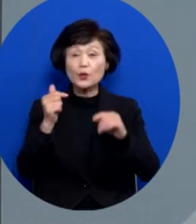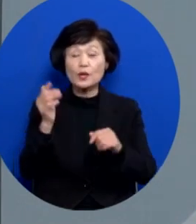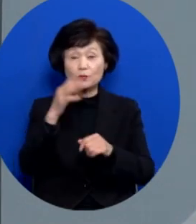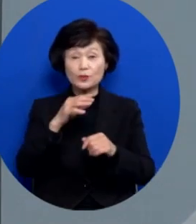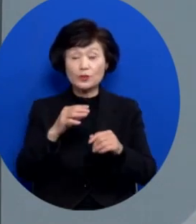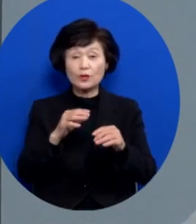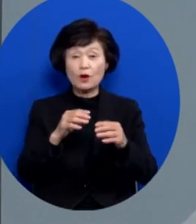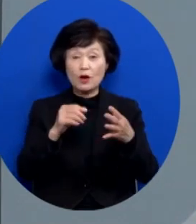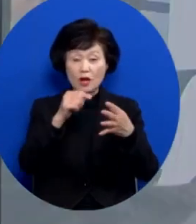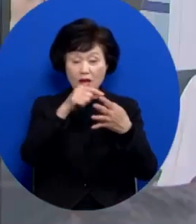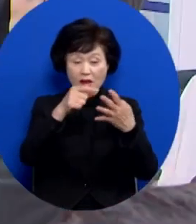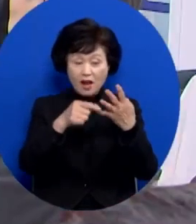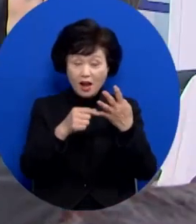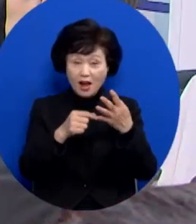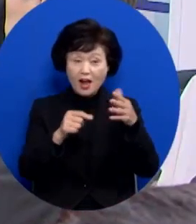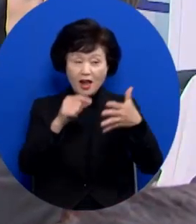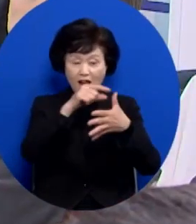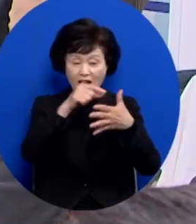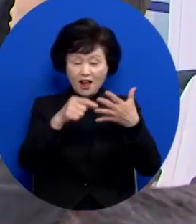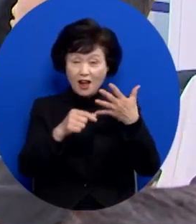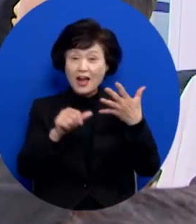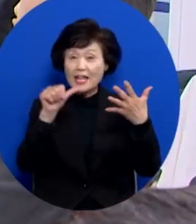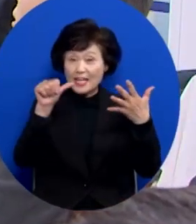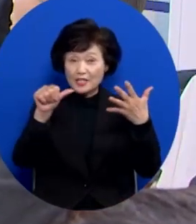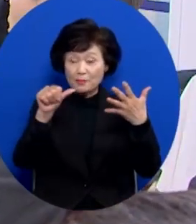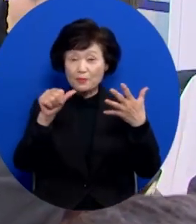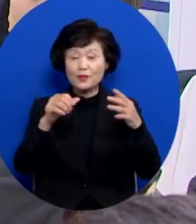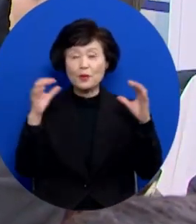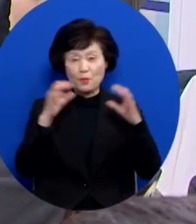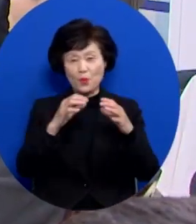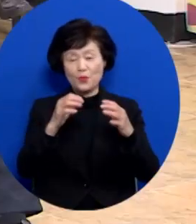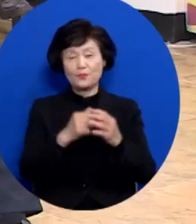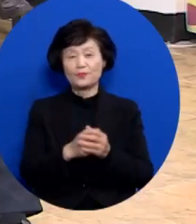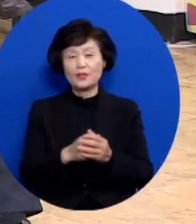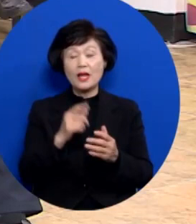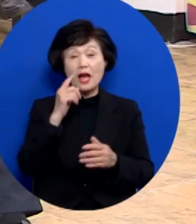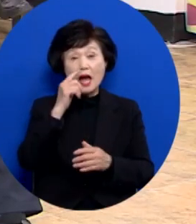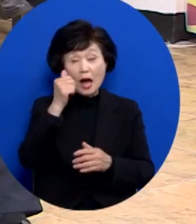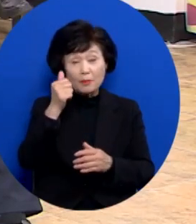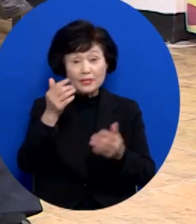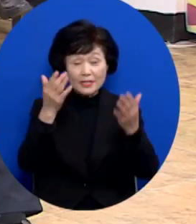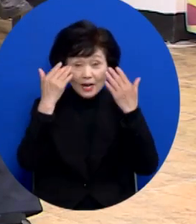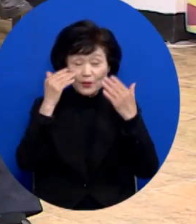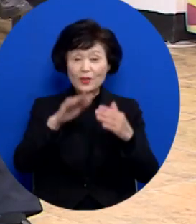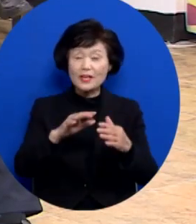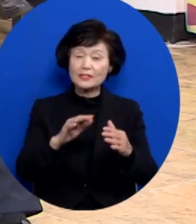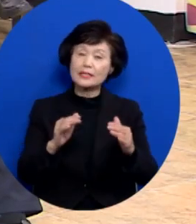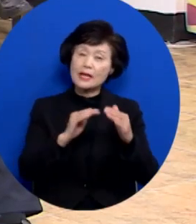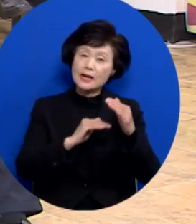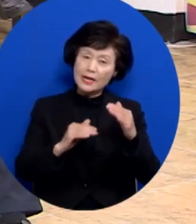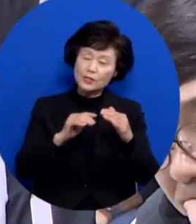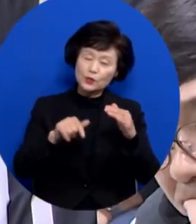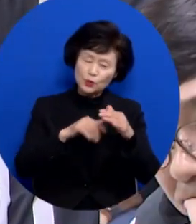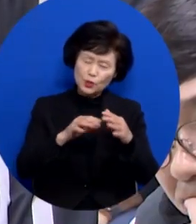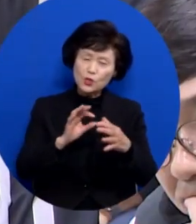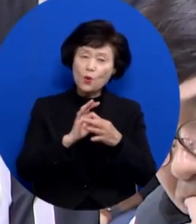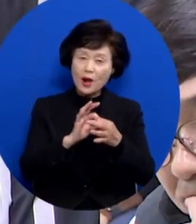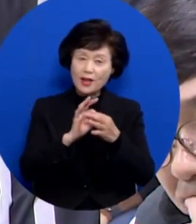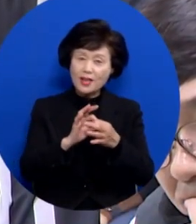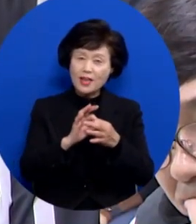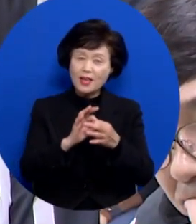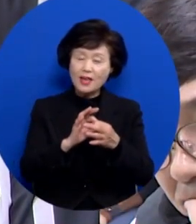토요일 5번 모임을 갔습니다 우리가 아버지 학교에서는 관계를 이야기해요 가정이라는 존재 속에서 관계를